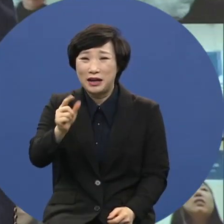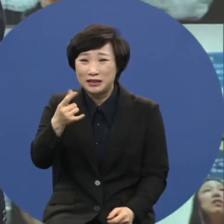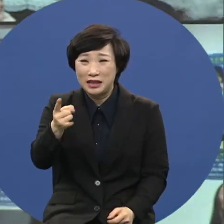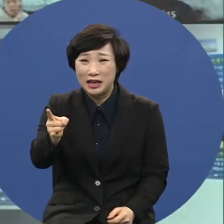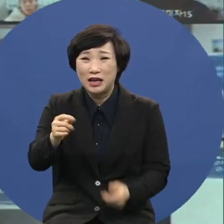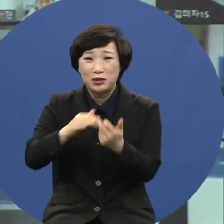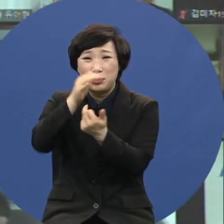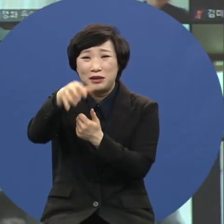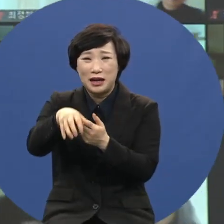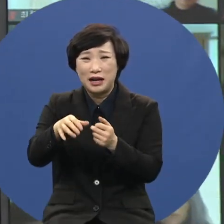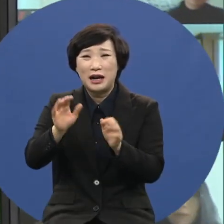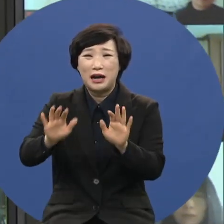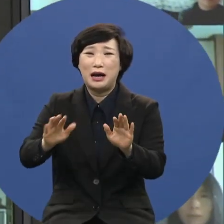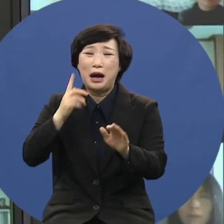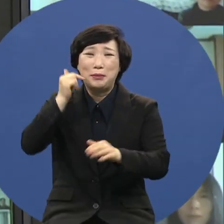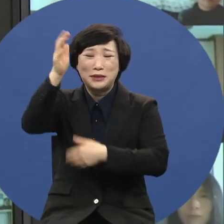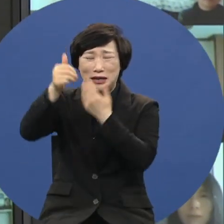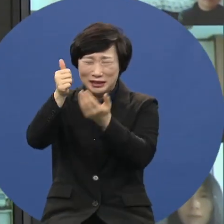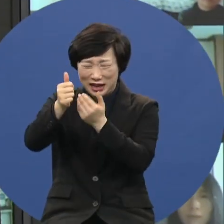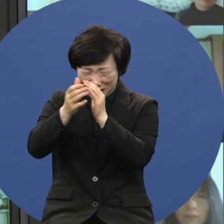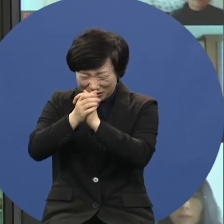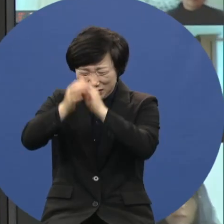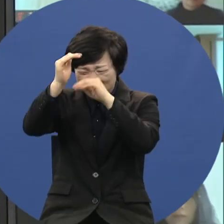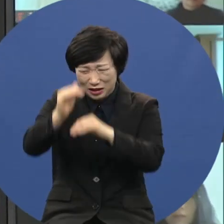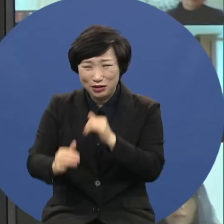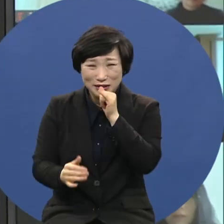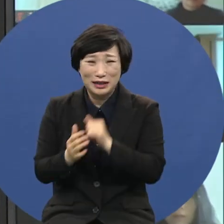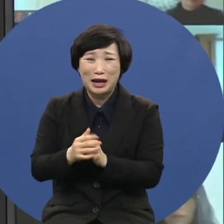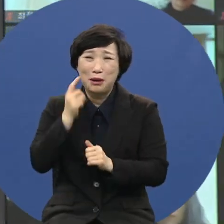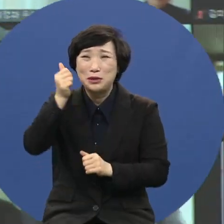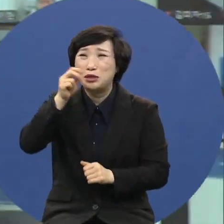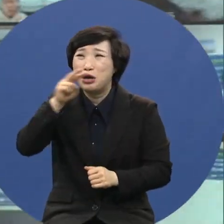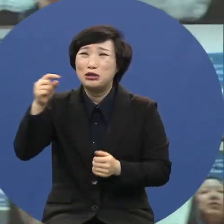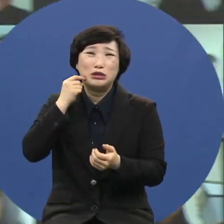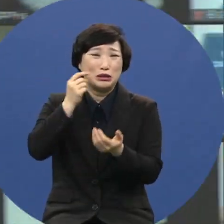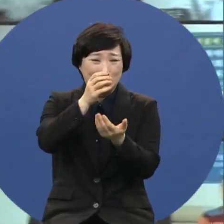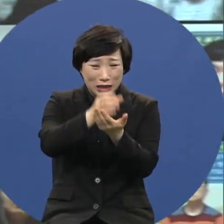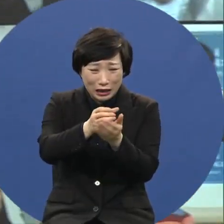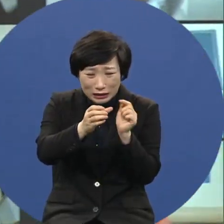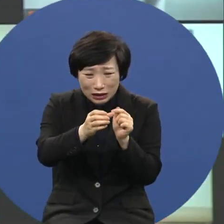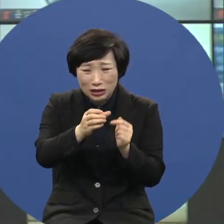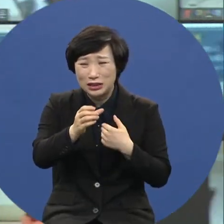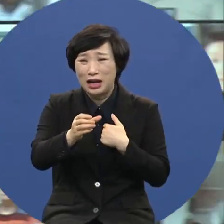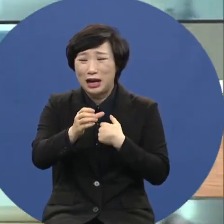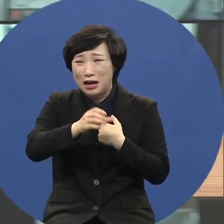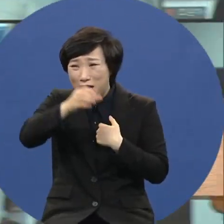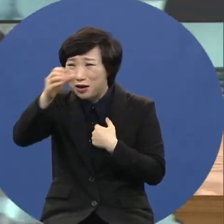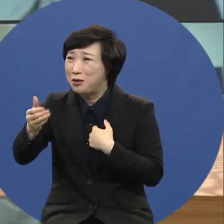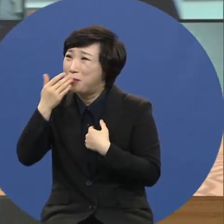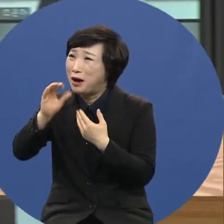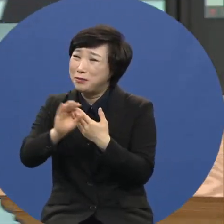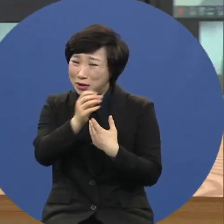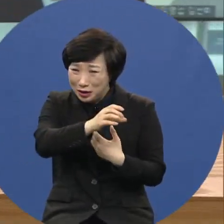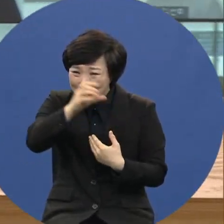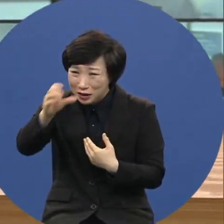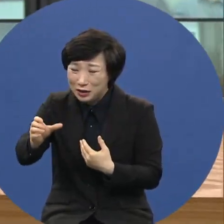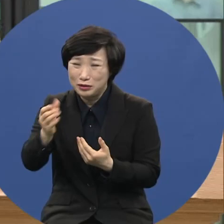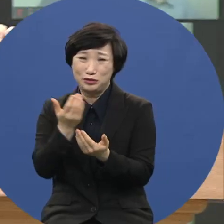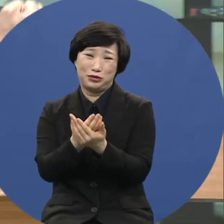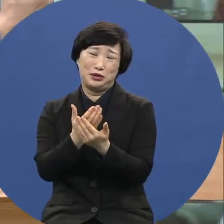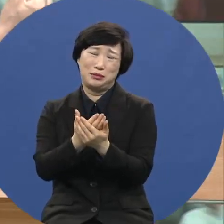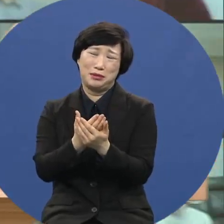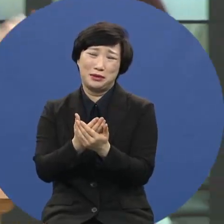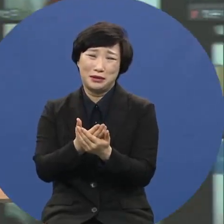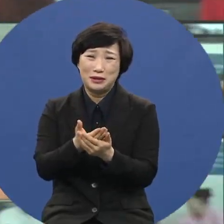기도. 아버지요, 이 쓴 잔이 나에게도 비껴 지나갈 수만 있거든 지나가게